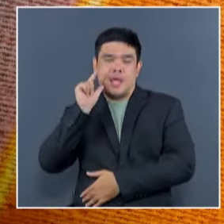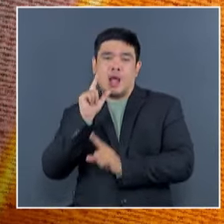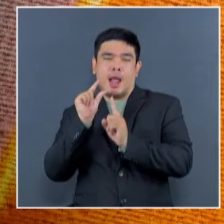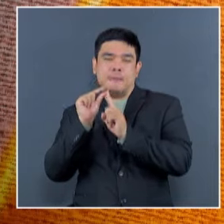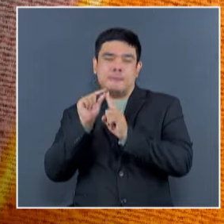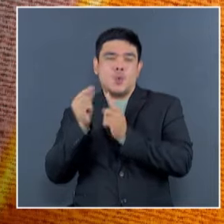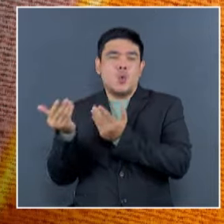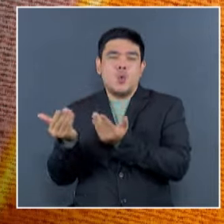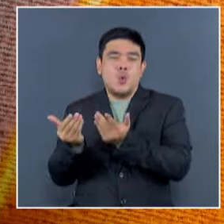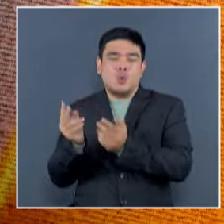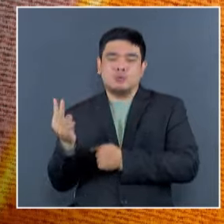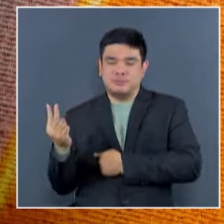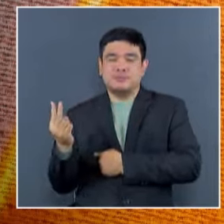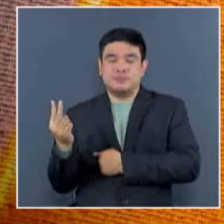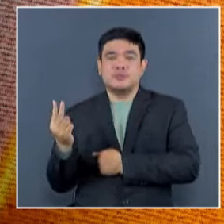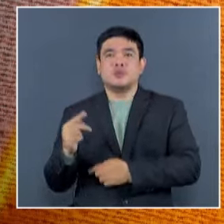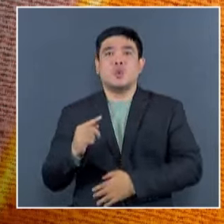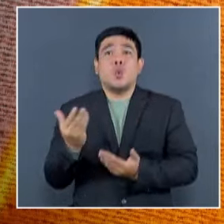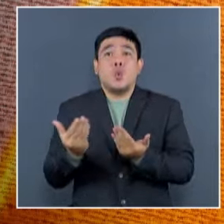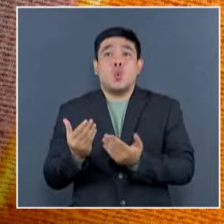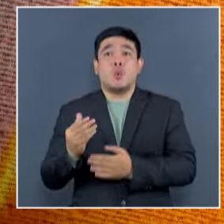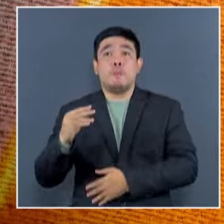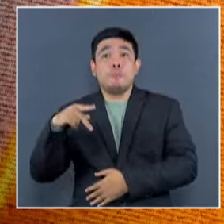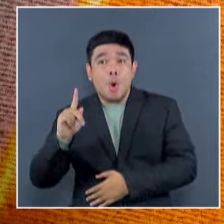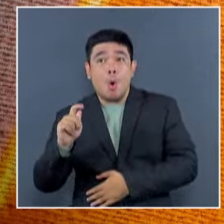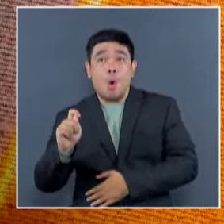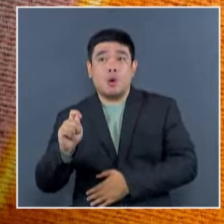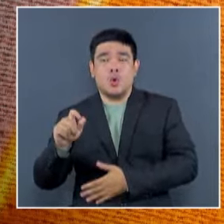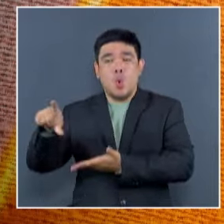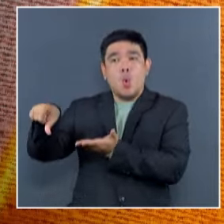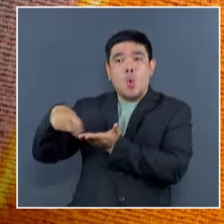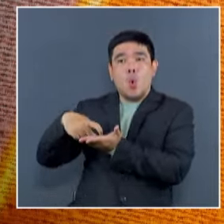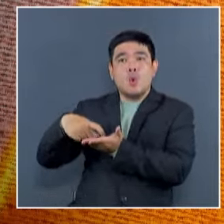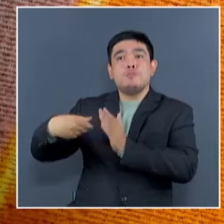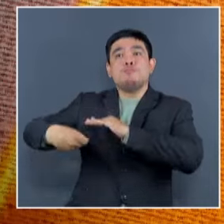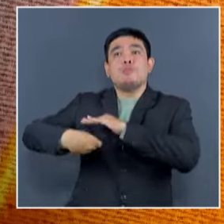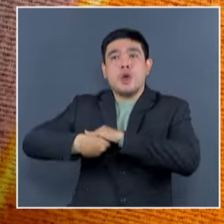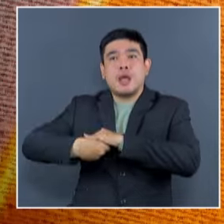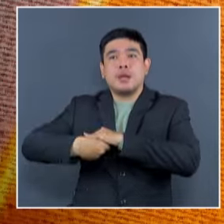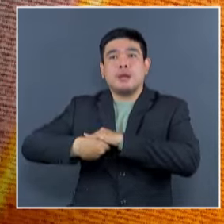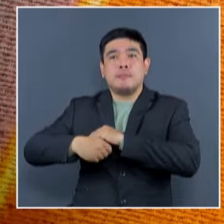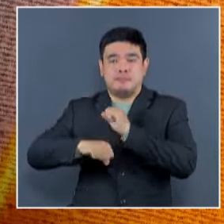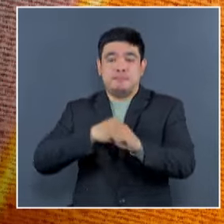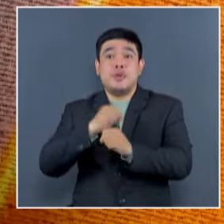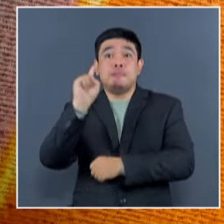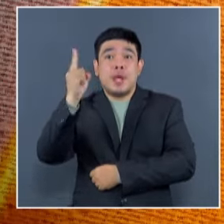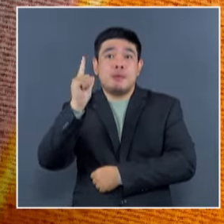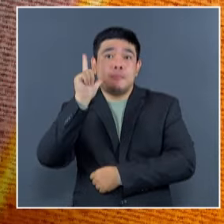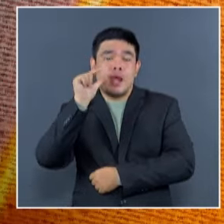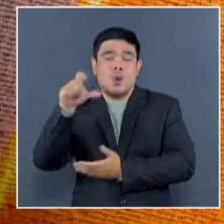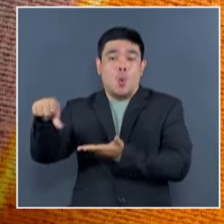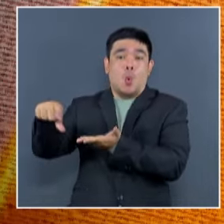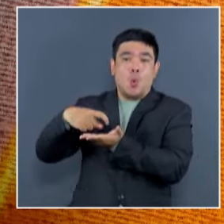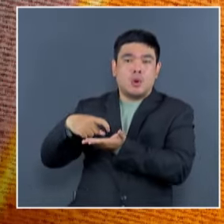คุณแม่เรียกลูกจริงๆฮะลูกปอกับลูกโรเบิร์ตโอนเงินเป็นโบนัสปีใหม่ให้คุณแม่ซึ่งเขาบอกว่าอ้าวคุณ